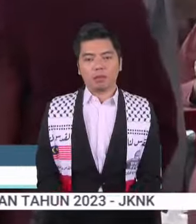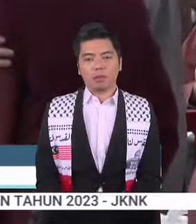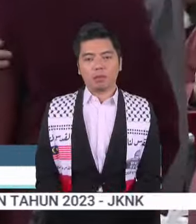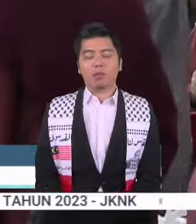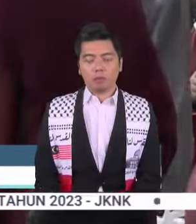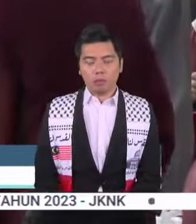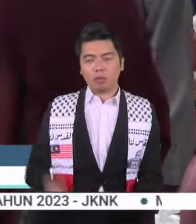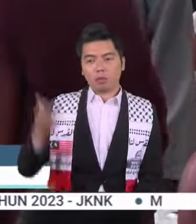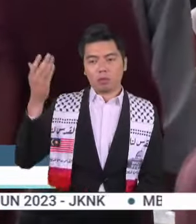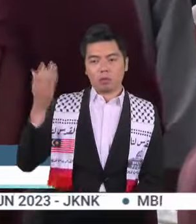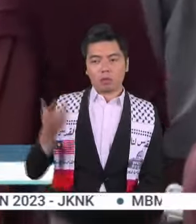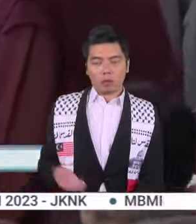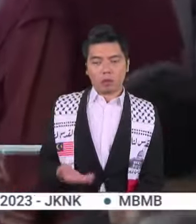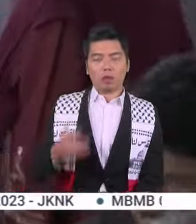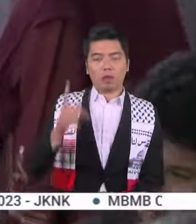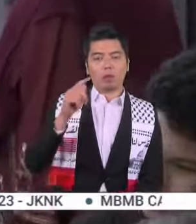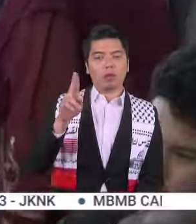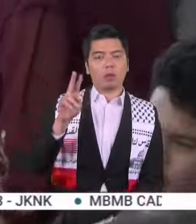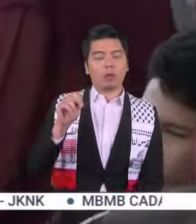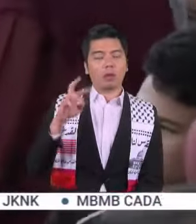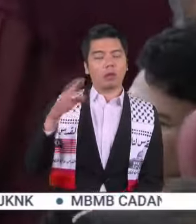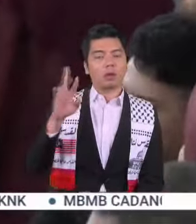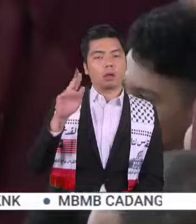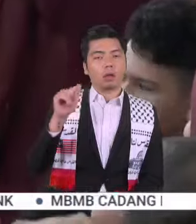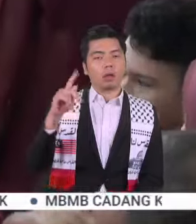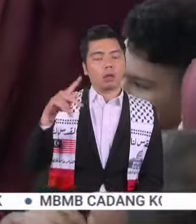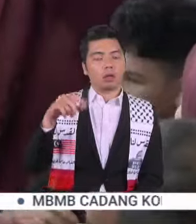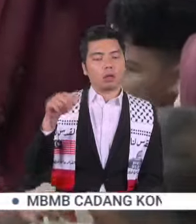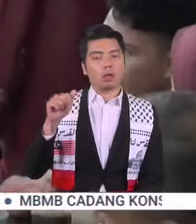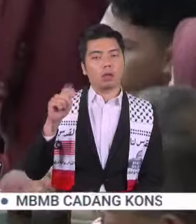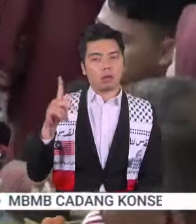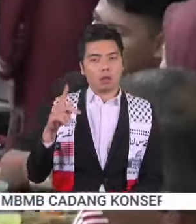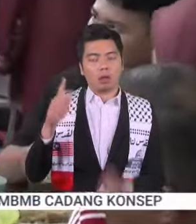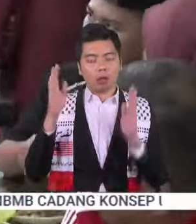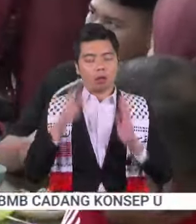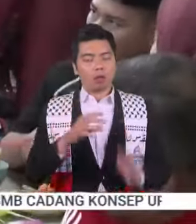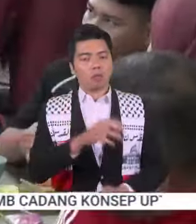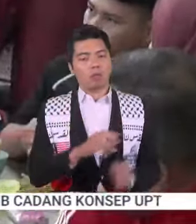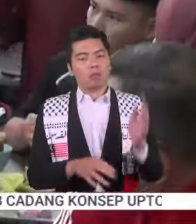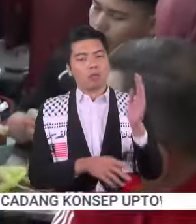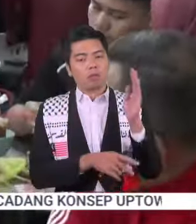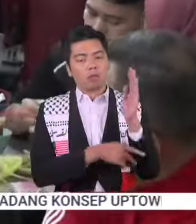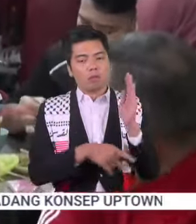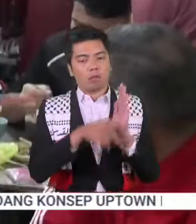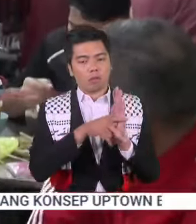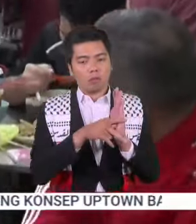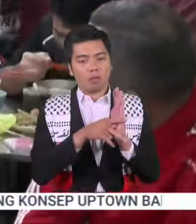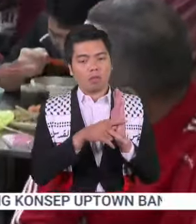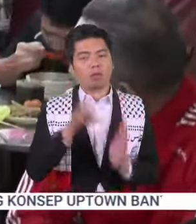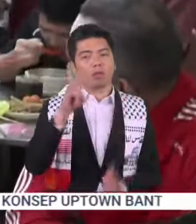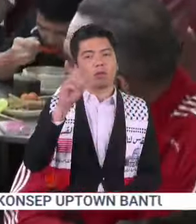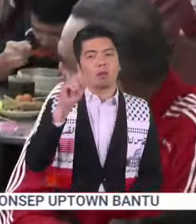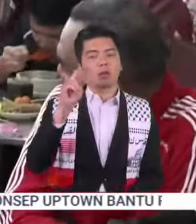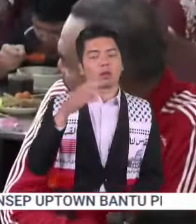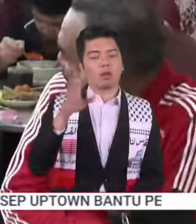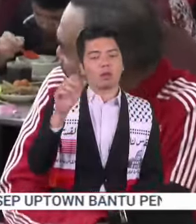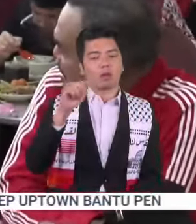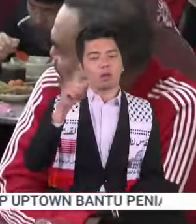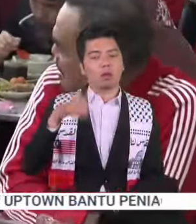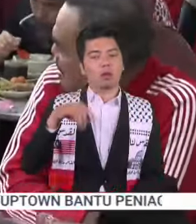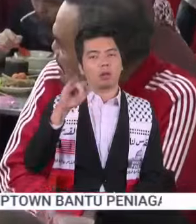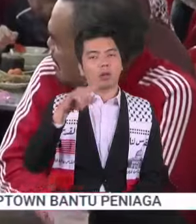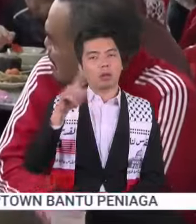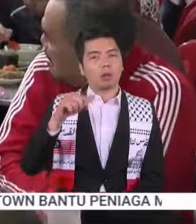Beliau yang juga ahli Parlimen Bandar Tun Razak turun padang sekitar Pasar Sungai Besi. Pada program sama, Dato' Sri Dr. Wan Azizah bersama Yayasan